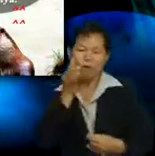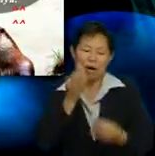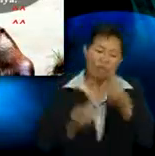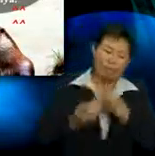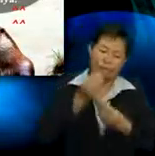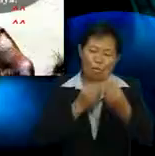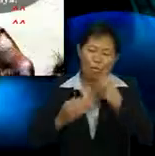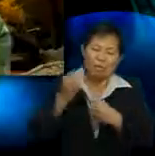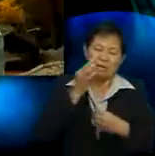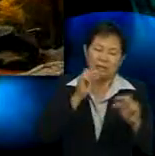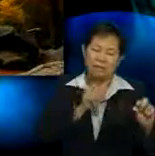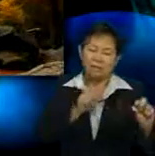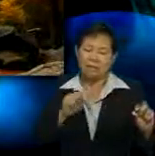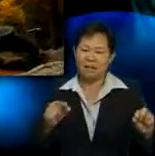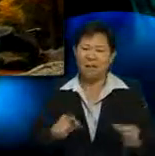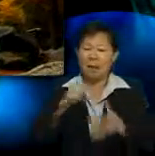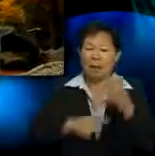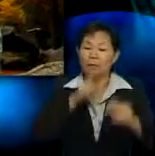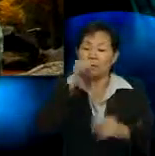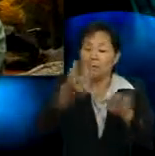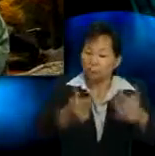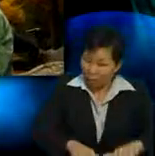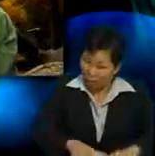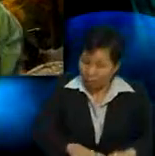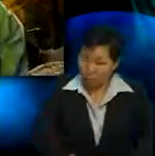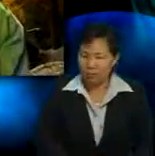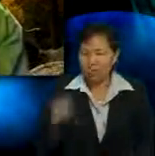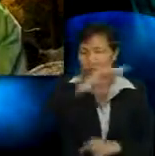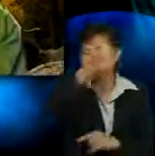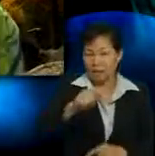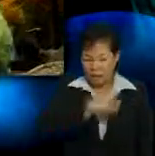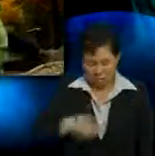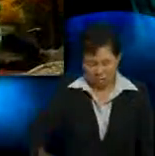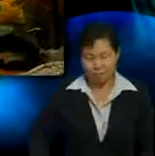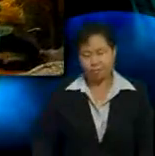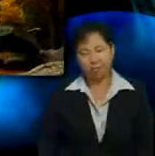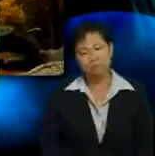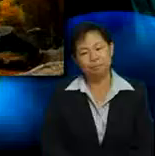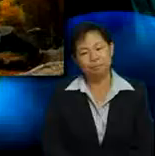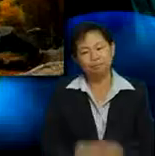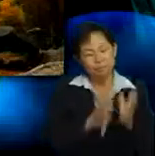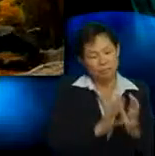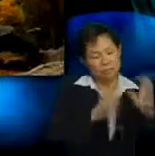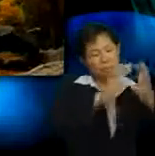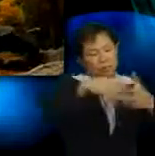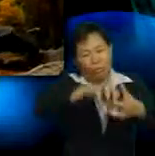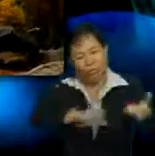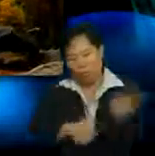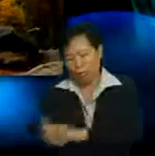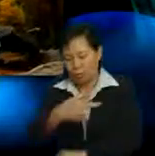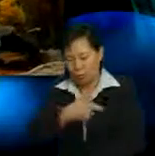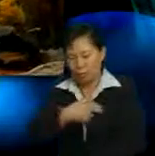sedikit. Apa yang sebenarnya telah berlaku? Tanya Raja Memerang lagi. Sarang saya dimusnahkan oleh